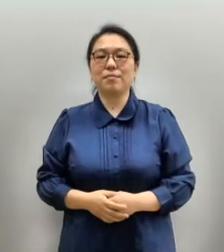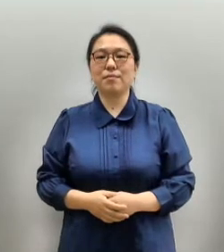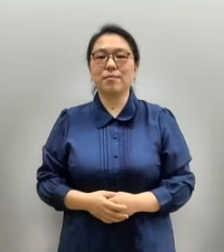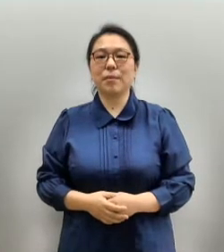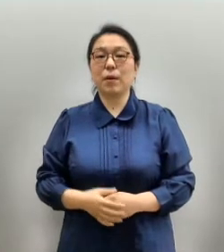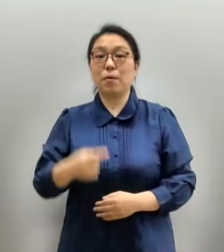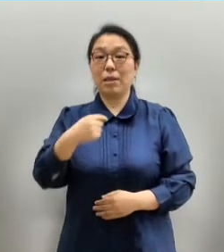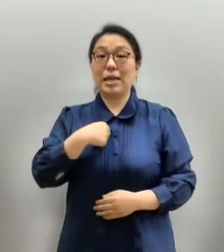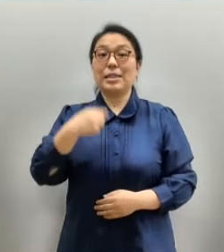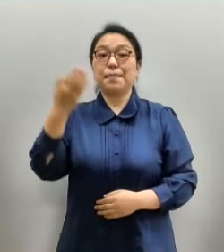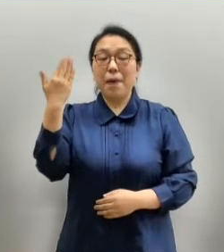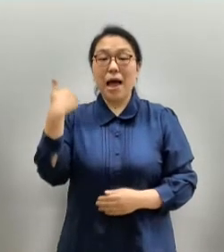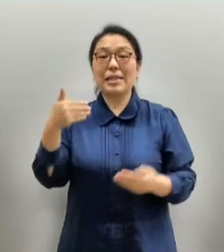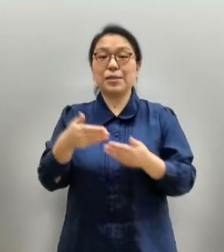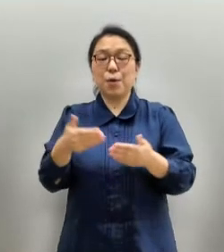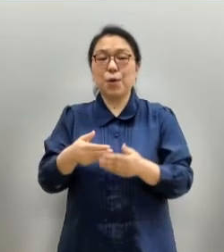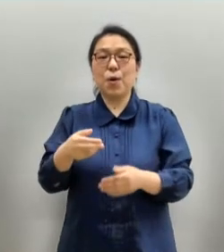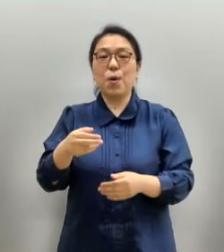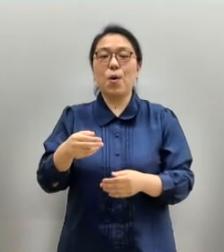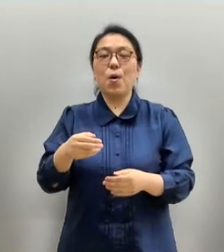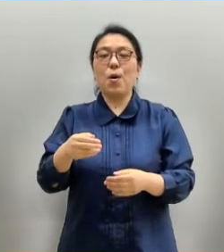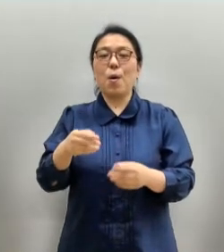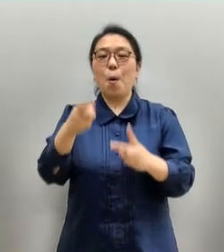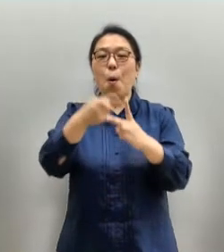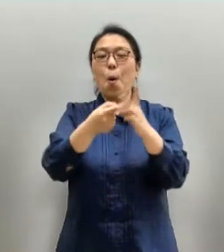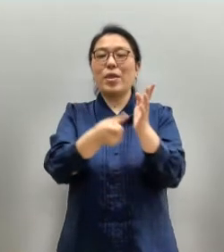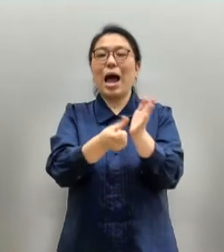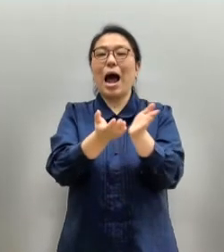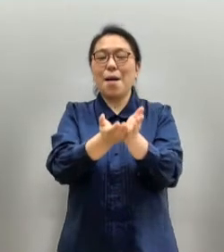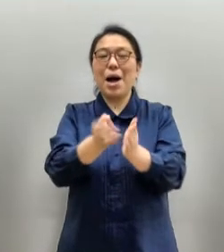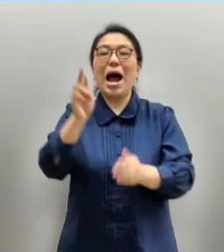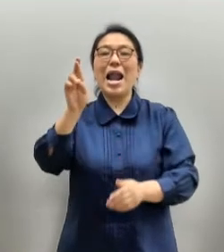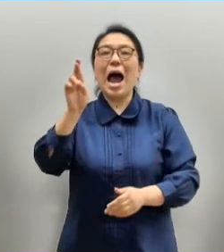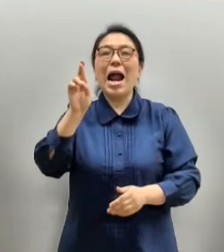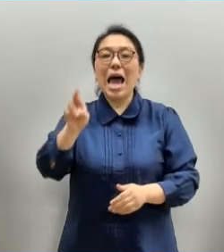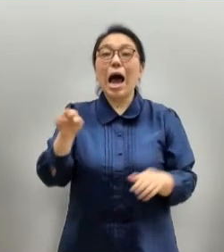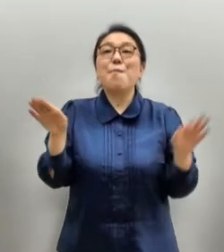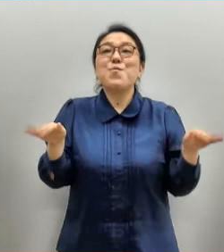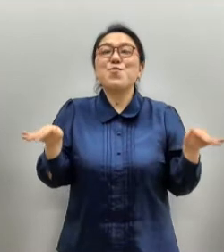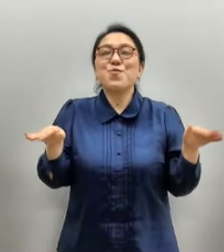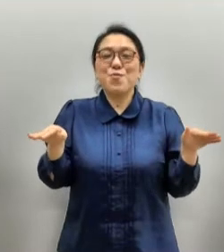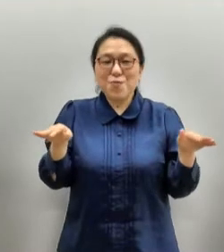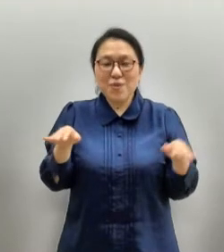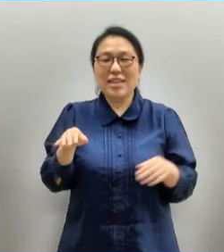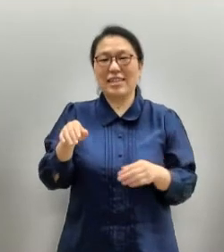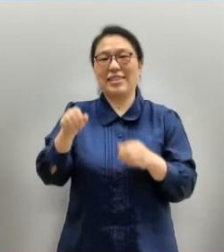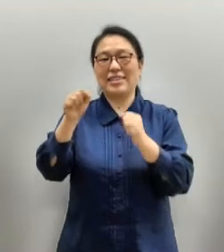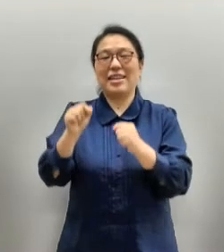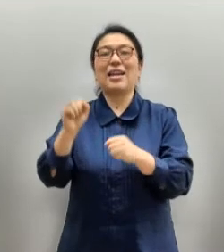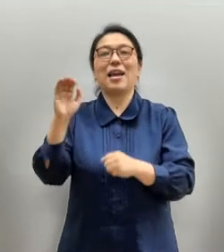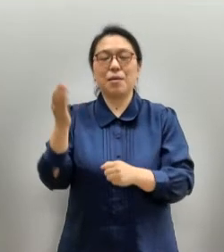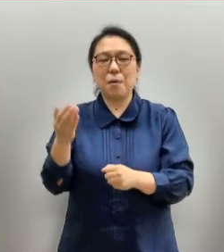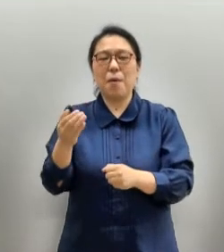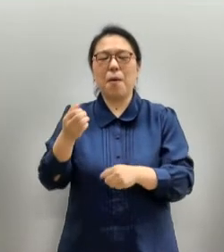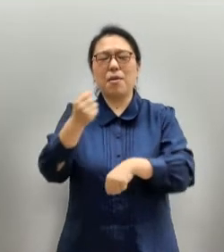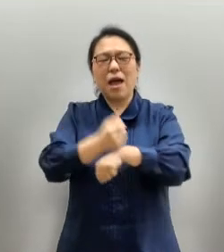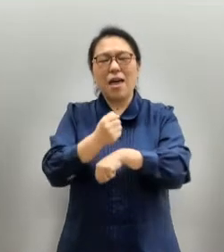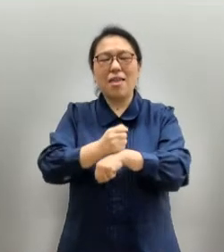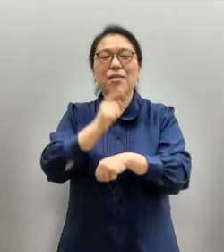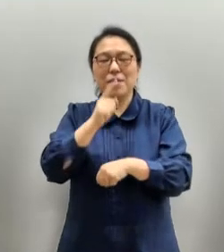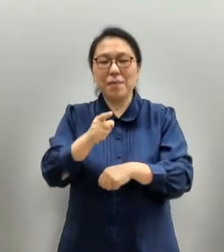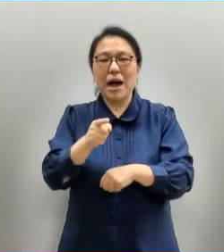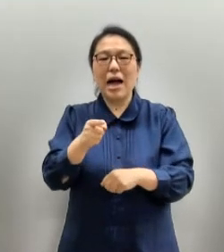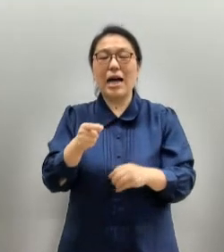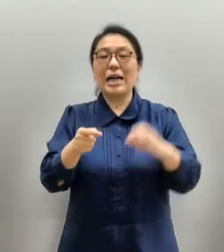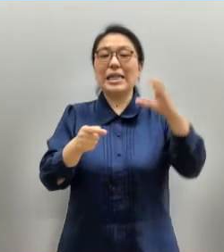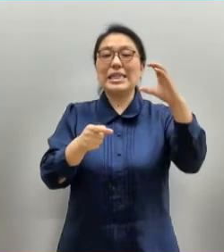ね、ララミューにいましたけども、ララミューも大変な状況でございまして、みんなに言ってたのは、CS と